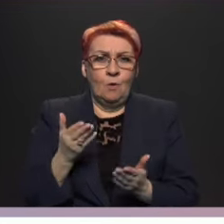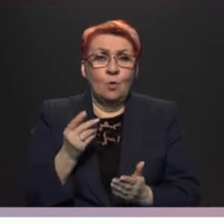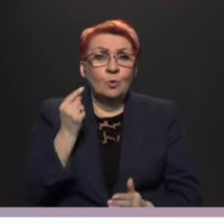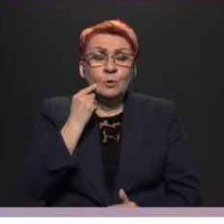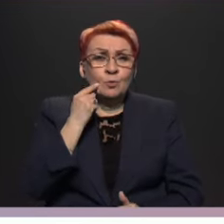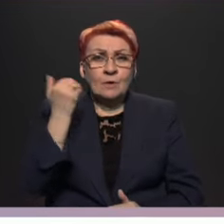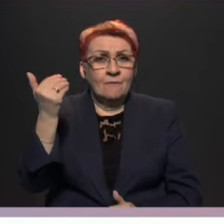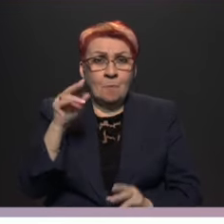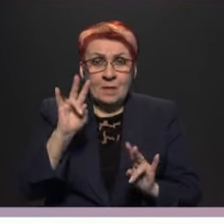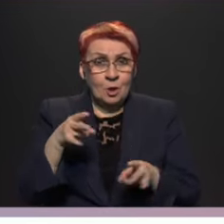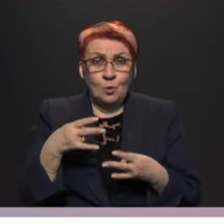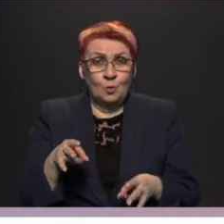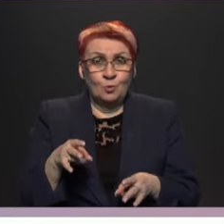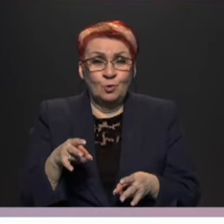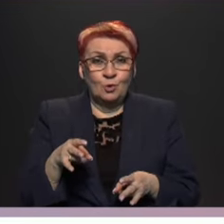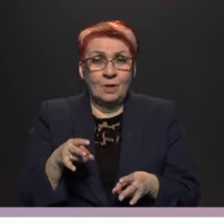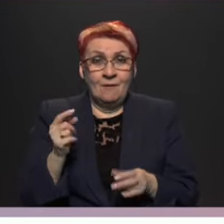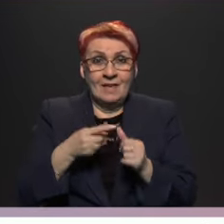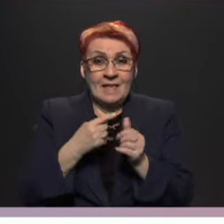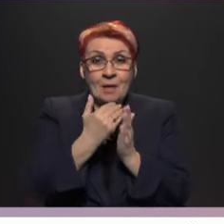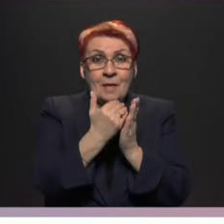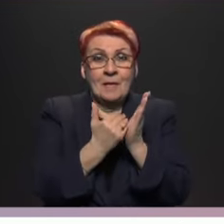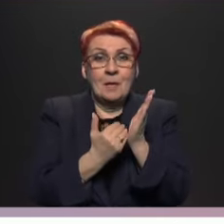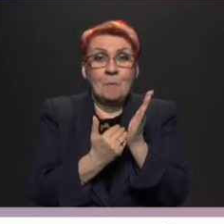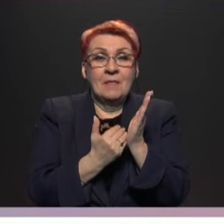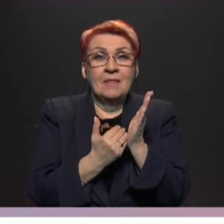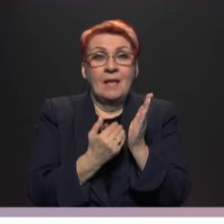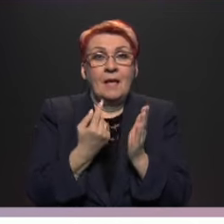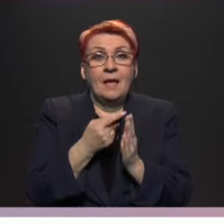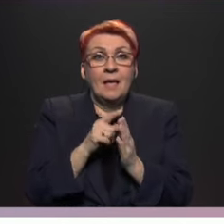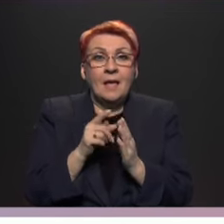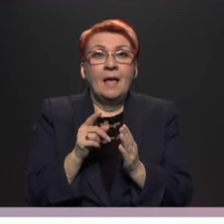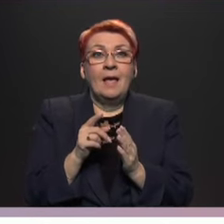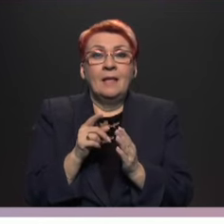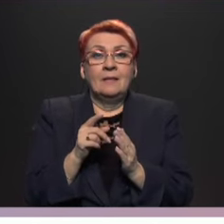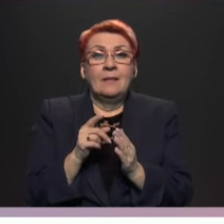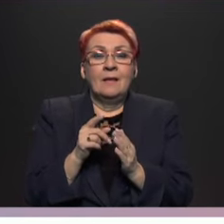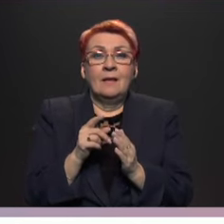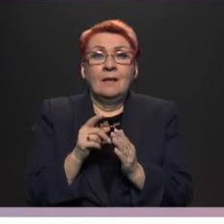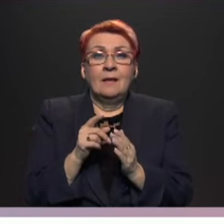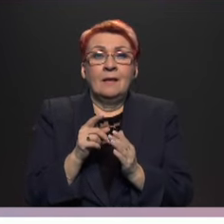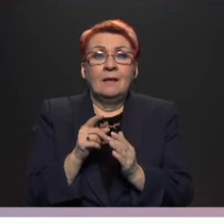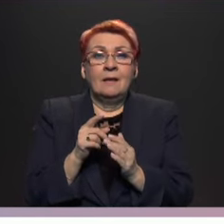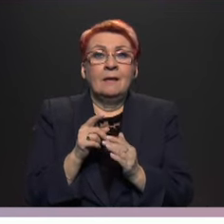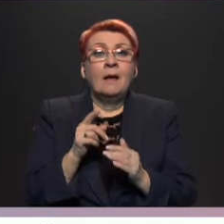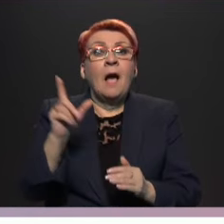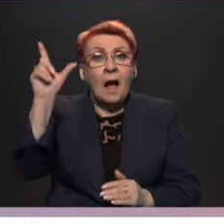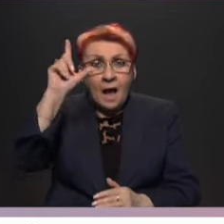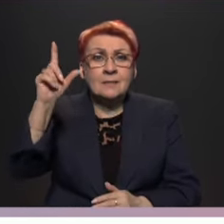смущаться здесь не нужно, потому что это все тот же самый Господь, не потому что